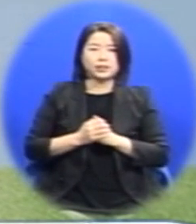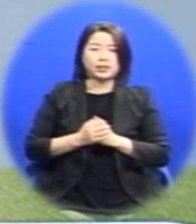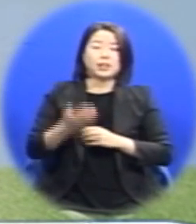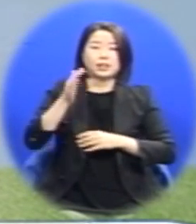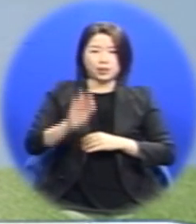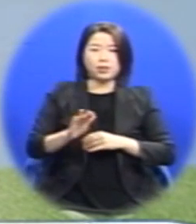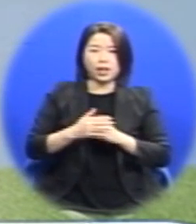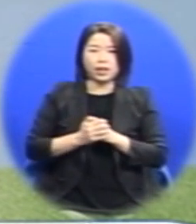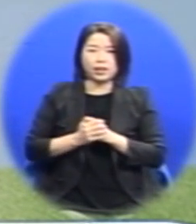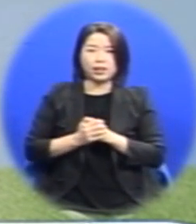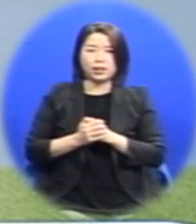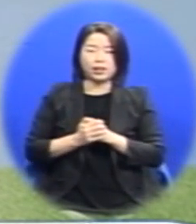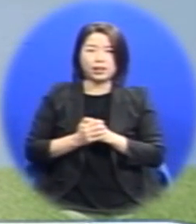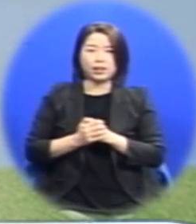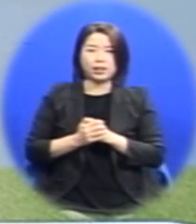그런데